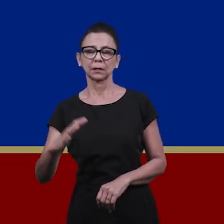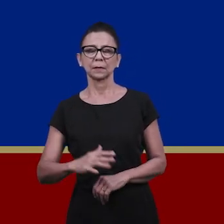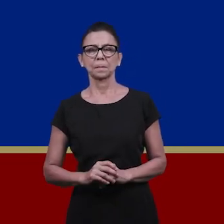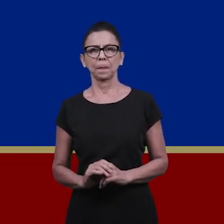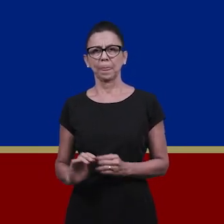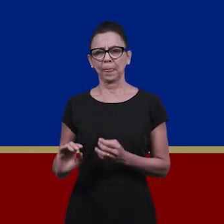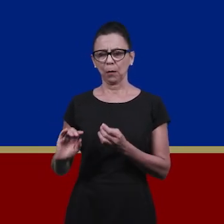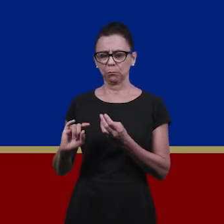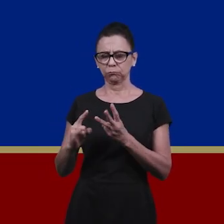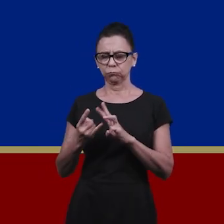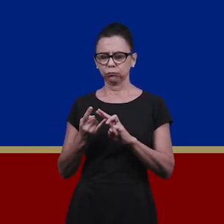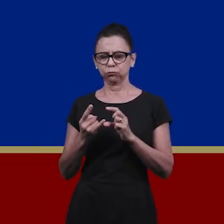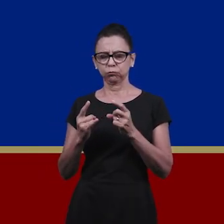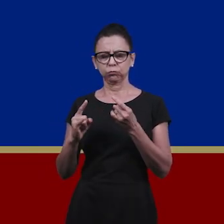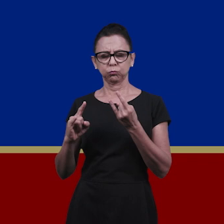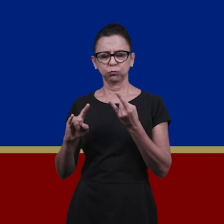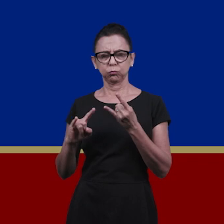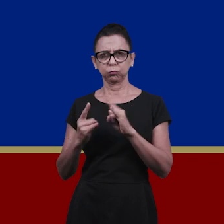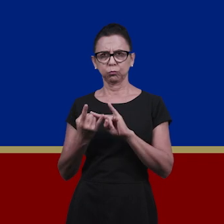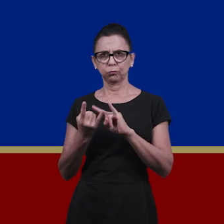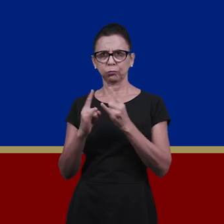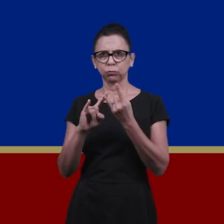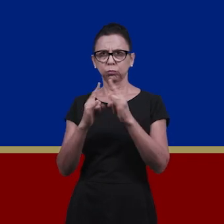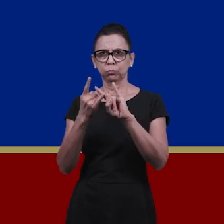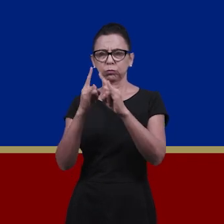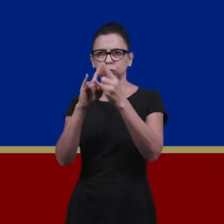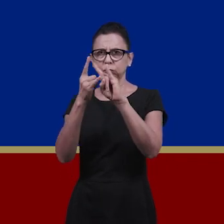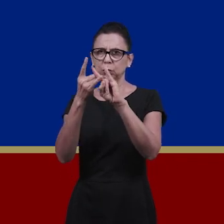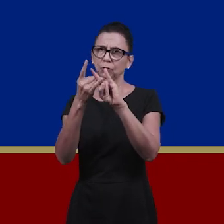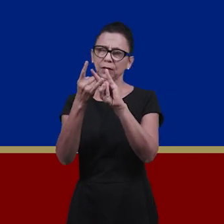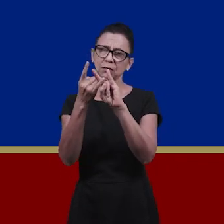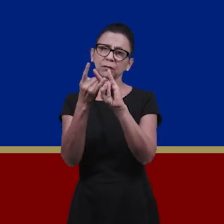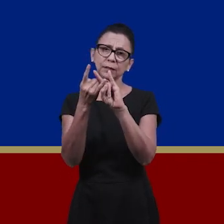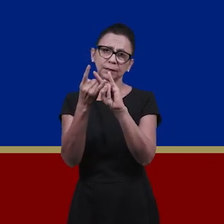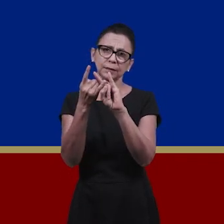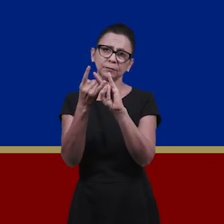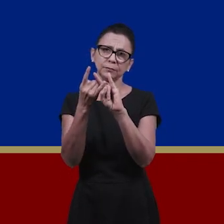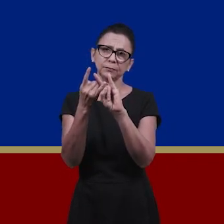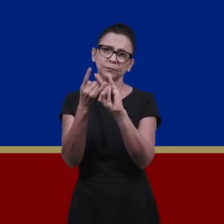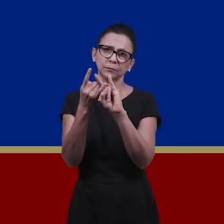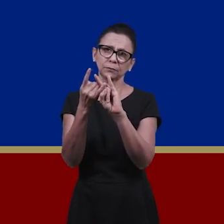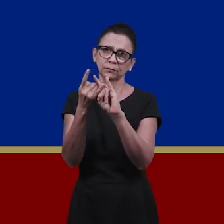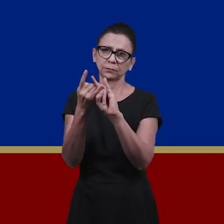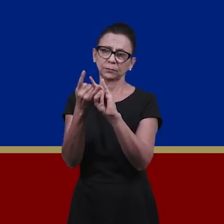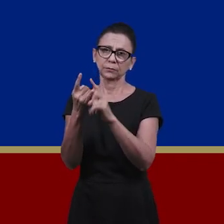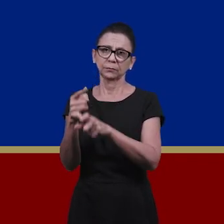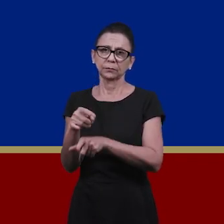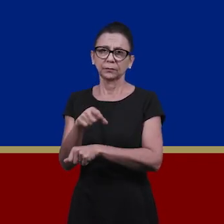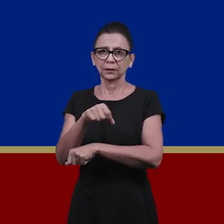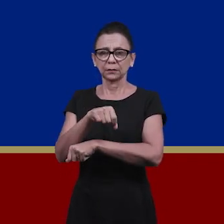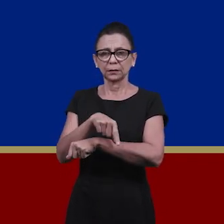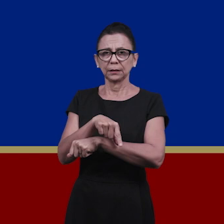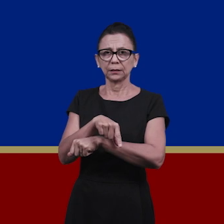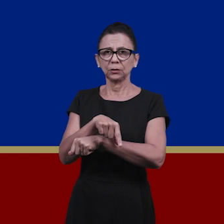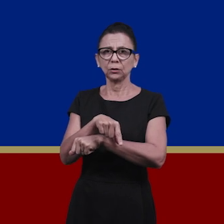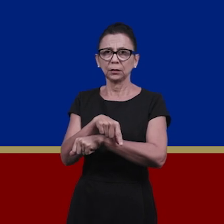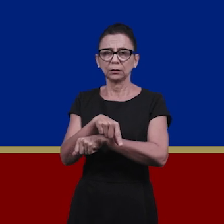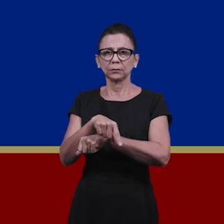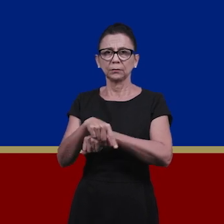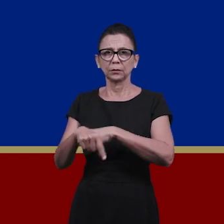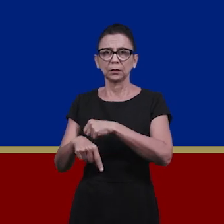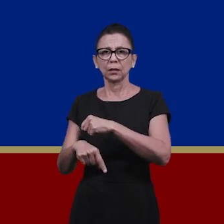L'épine est tout ce qui vient pour étouffer la parole. Et nous devons être